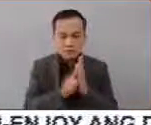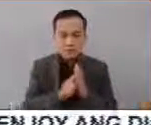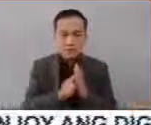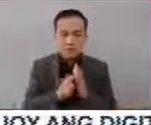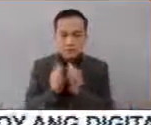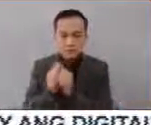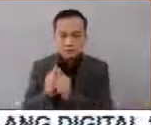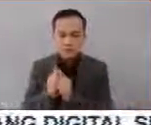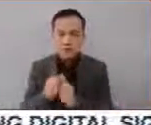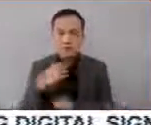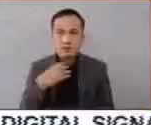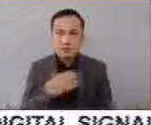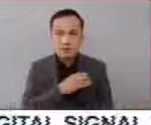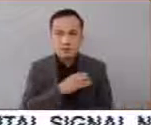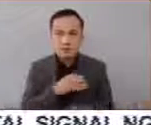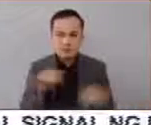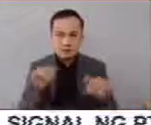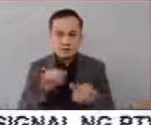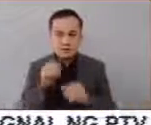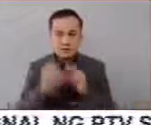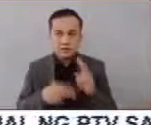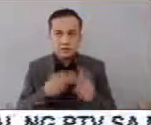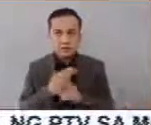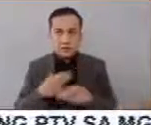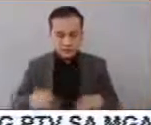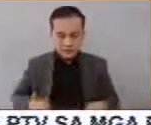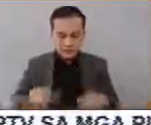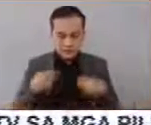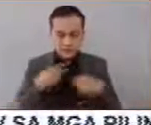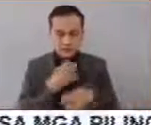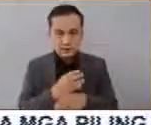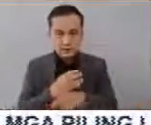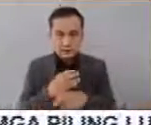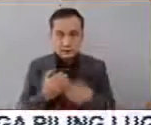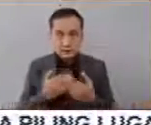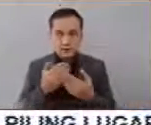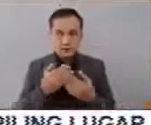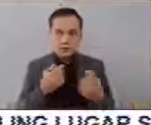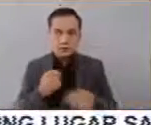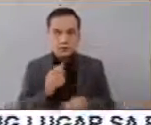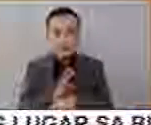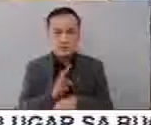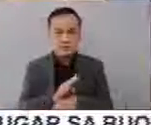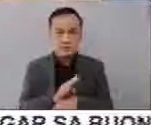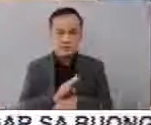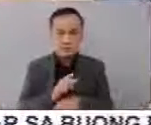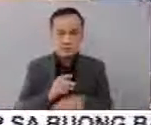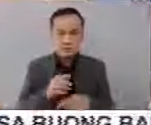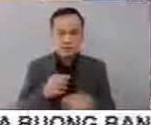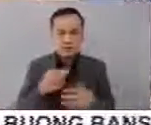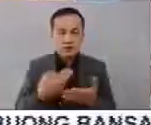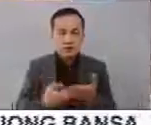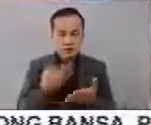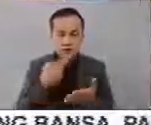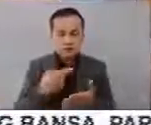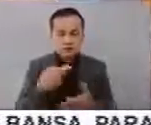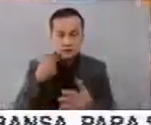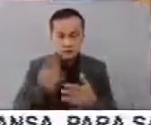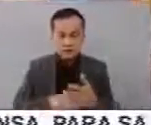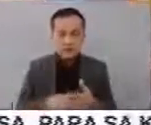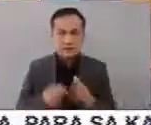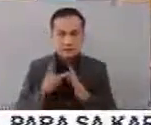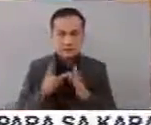shall never cease to implore Congress to pass vital and critical legislation as well as to